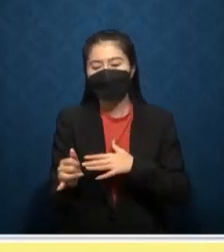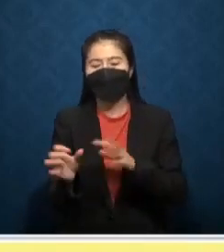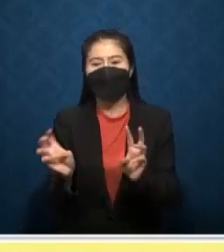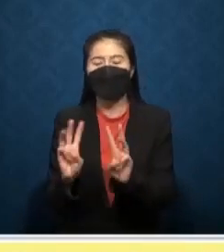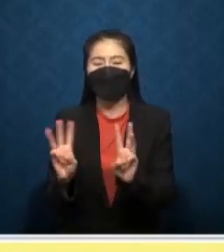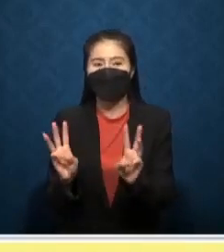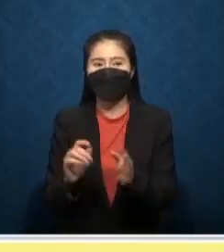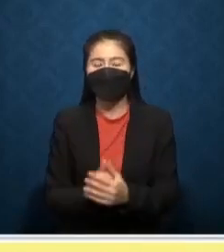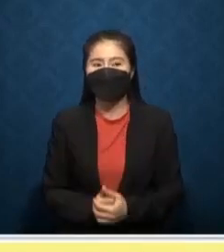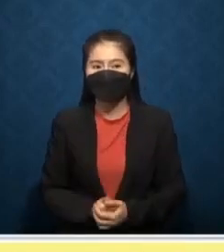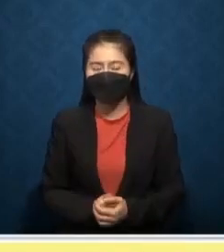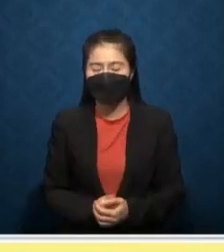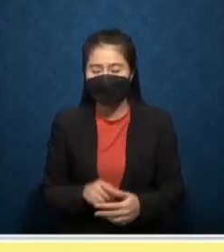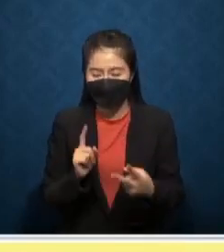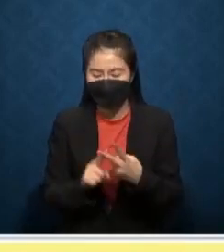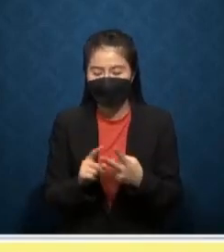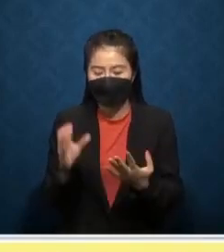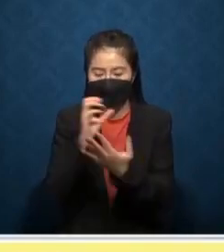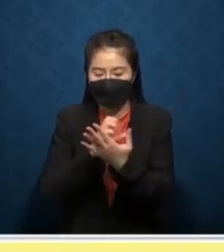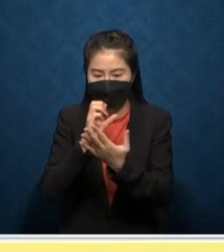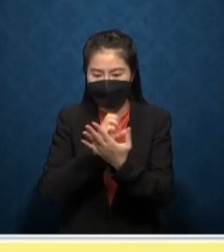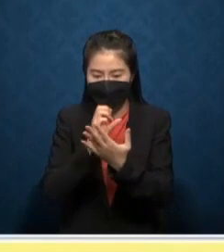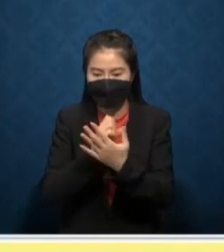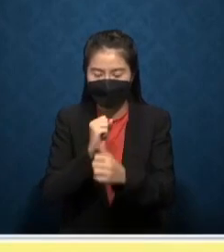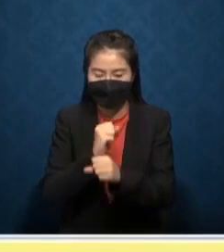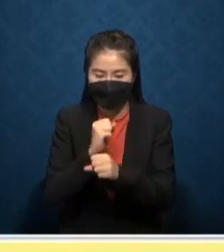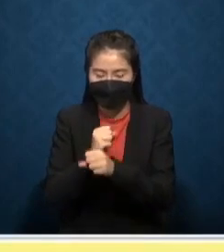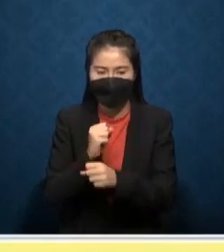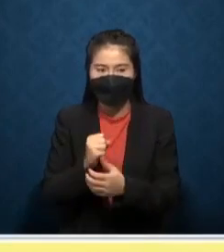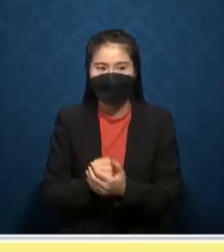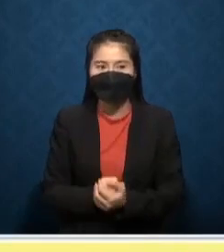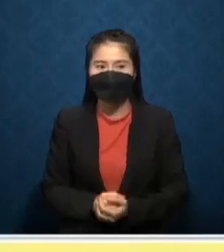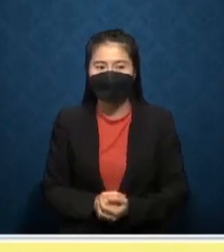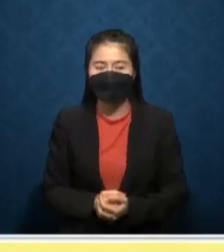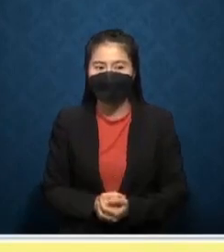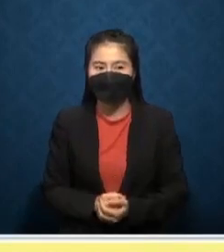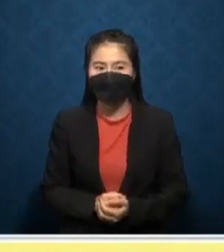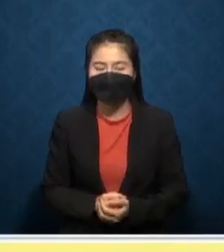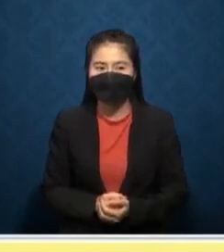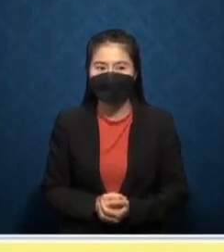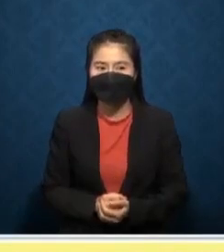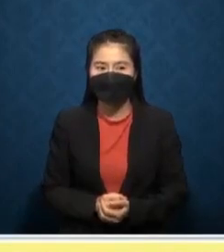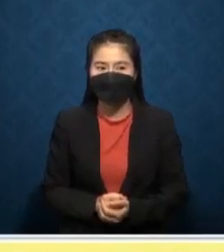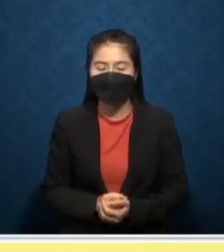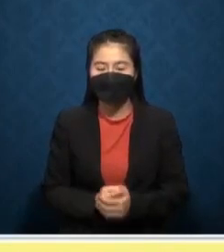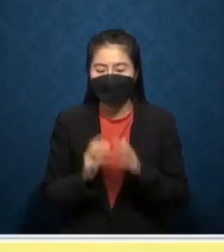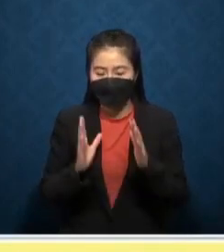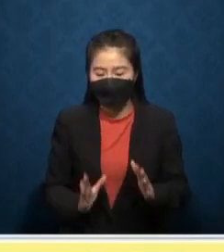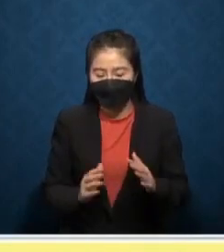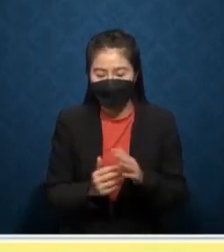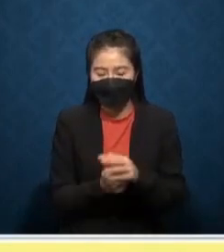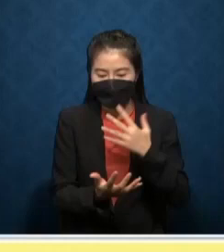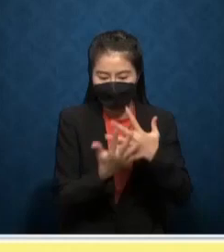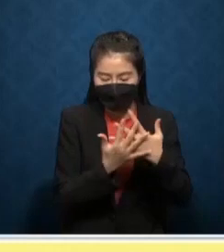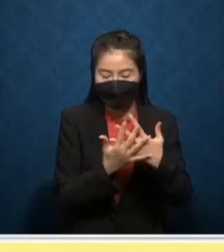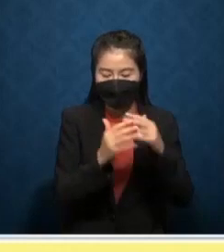ทำร่มกท่านไครับในปเด็นที่ 3 เศ restoreHS ไมไดพูดว่เราทำให้นัโทษ มันลดน้อยลไปได้อยrectไป